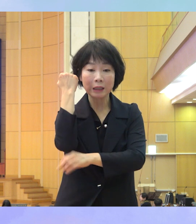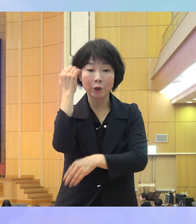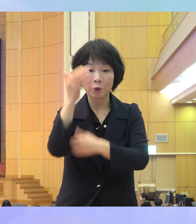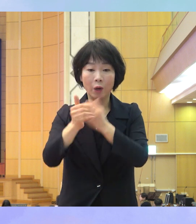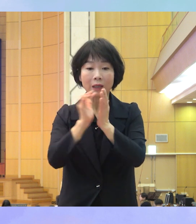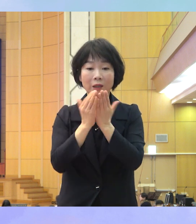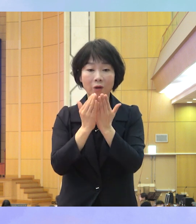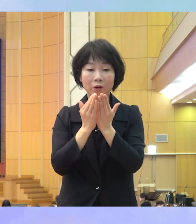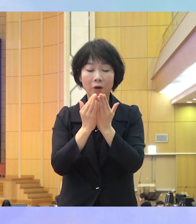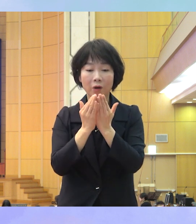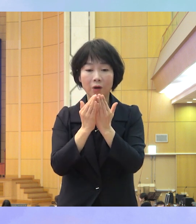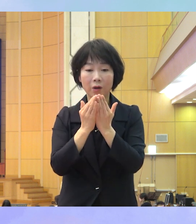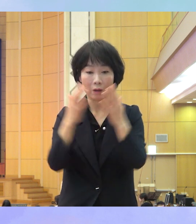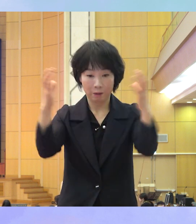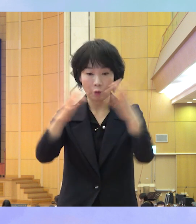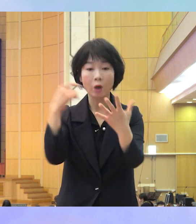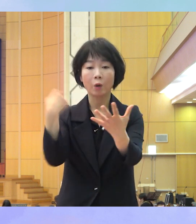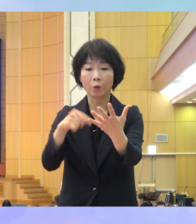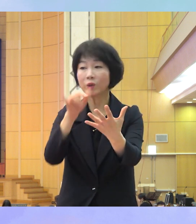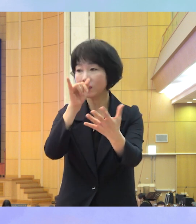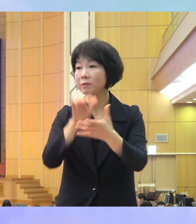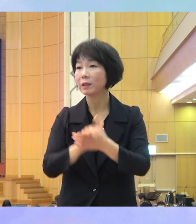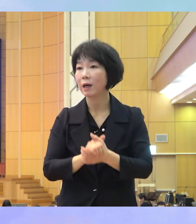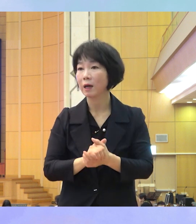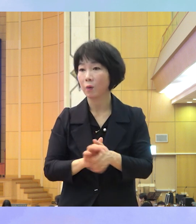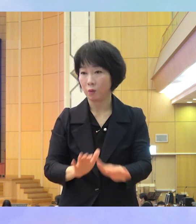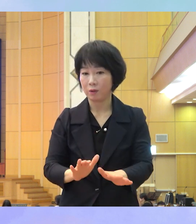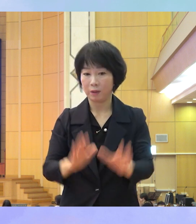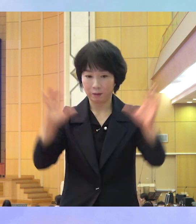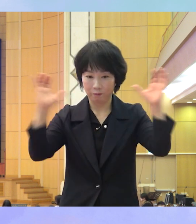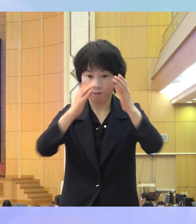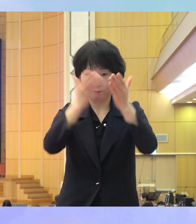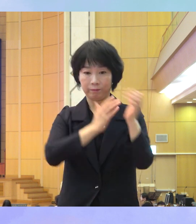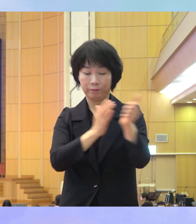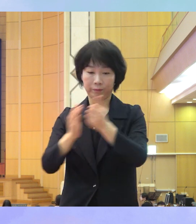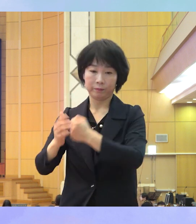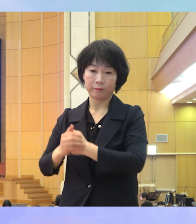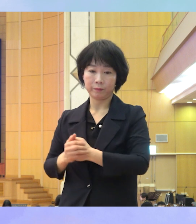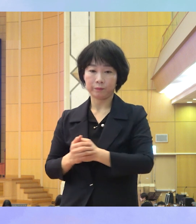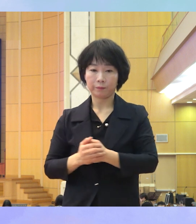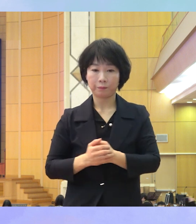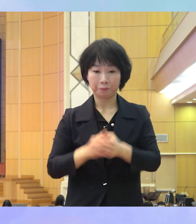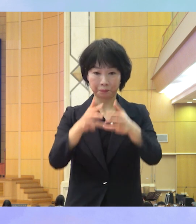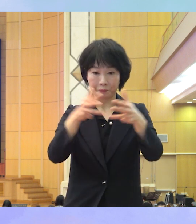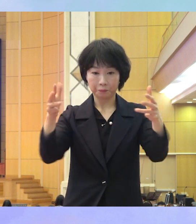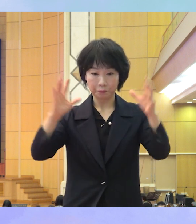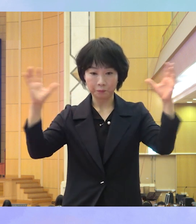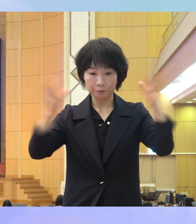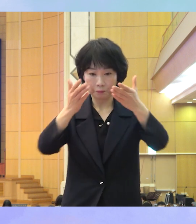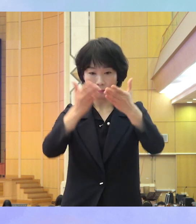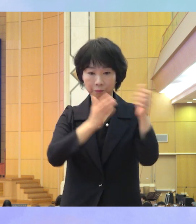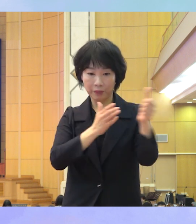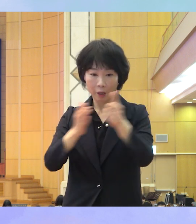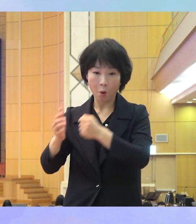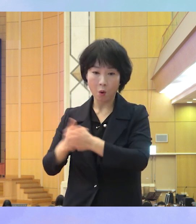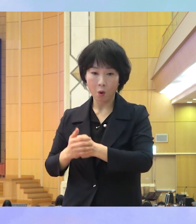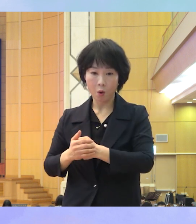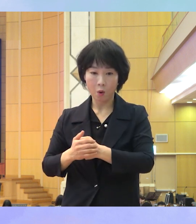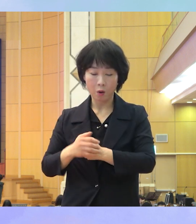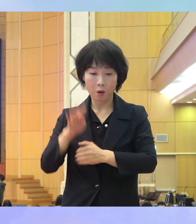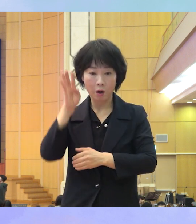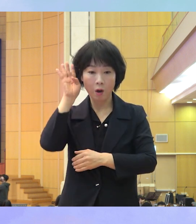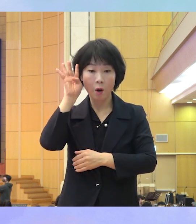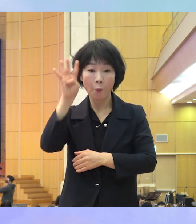중급 교육만 있습니다. 내일 월요일 중급 교육 8시 30분에 있고요. 목요일 중급 교육,